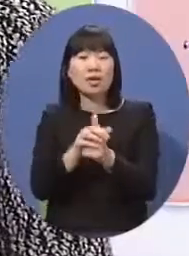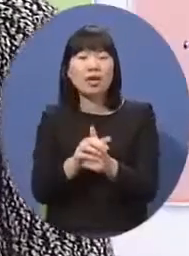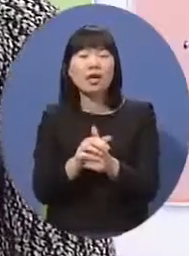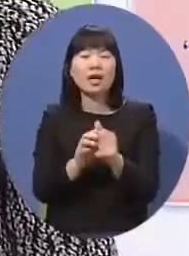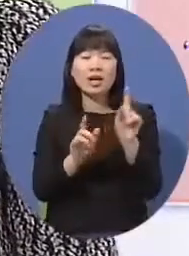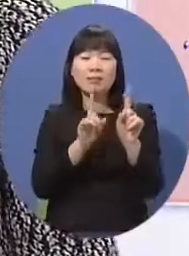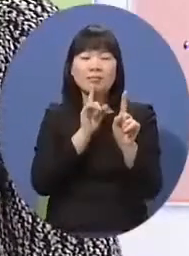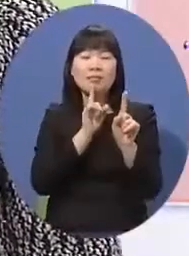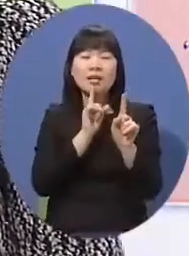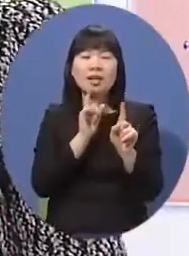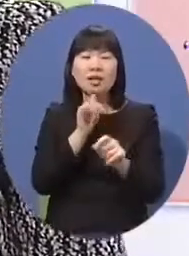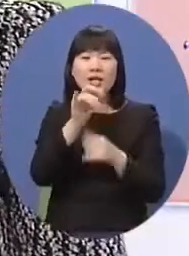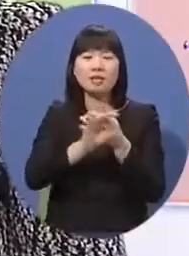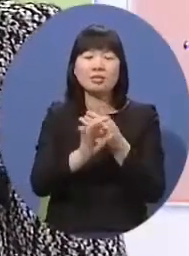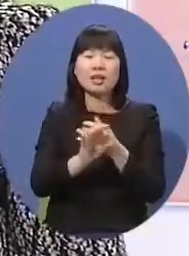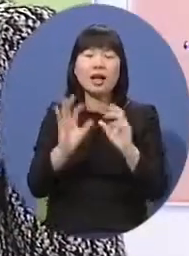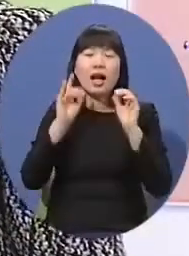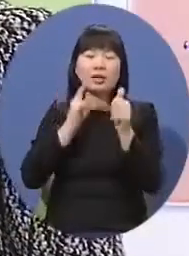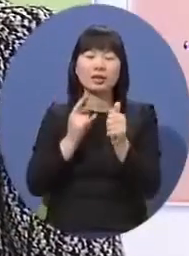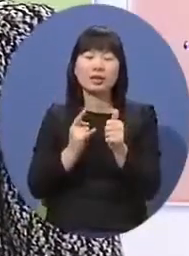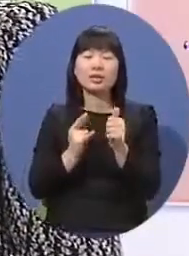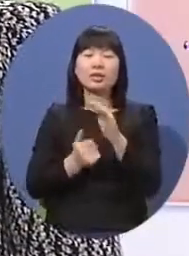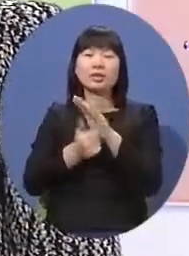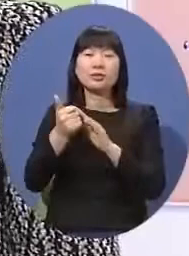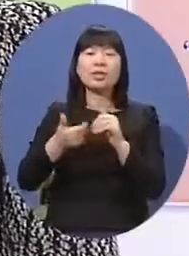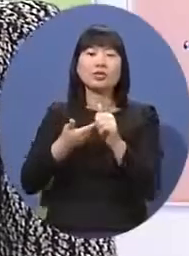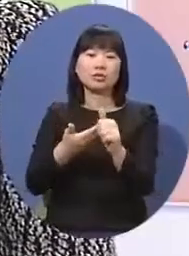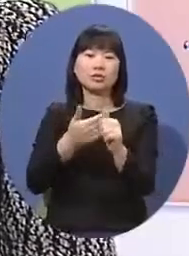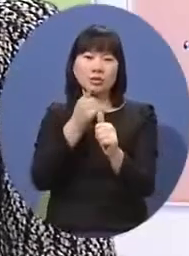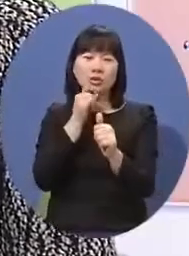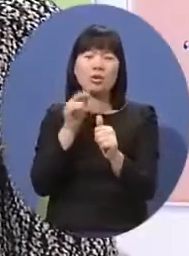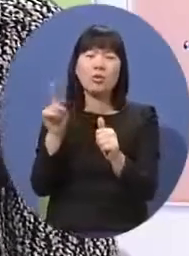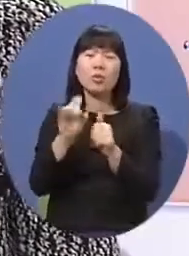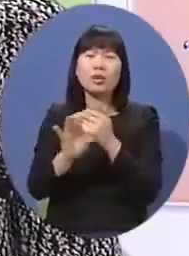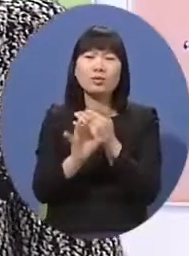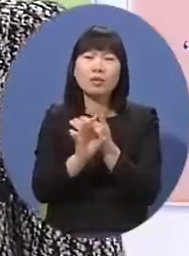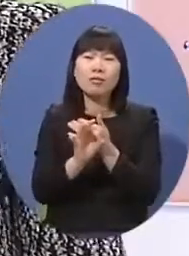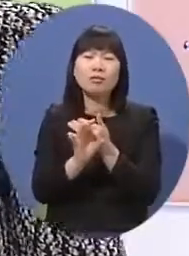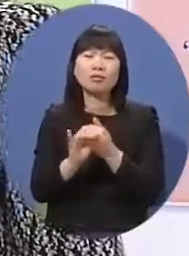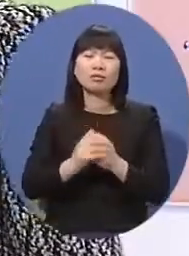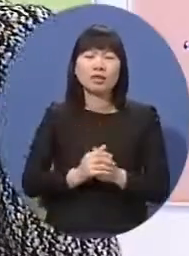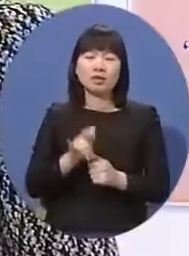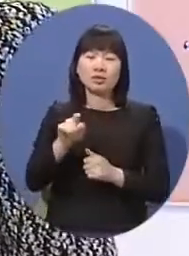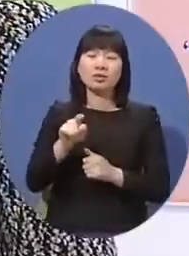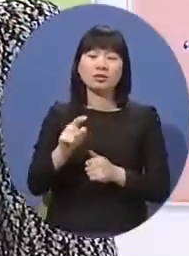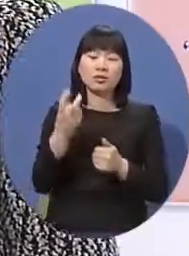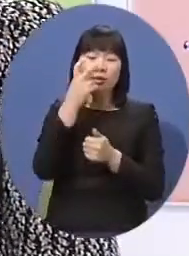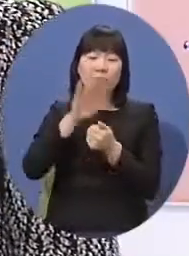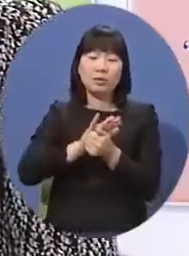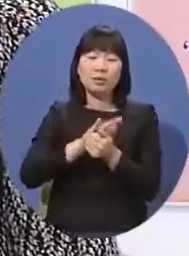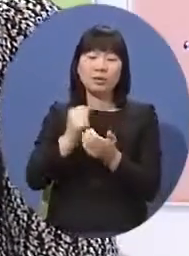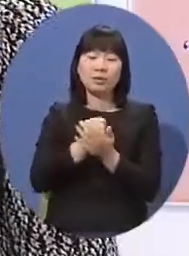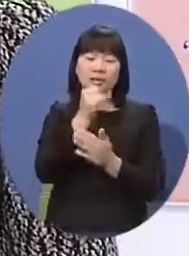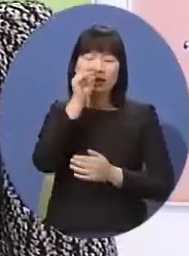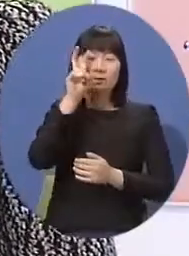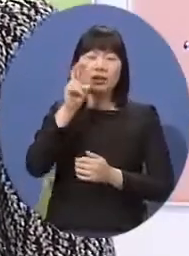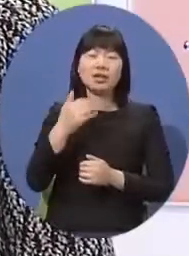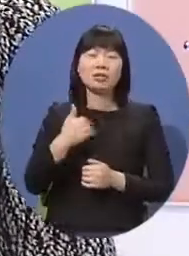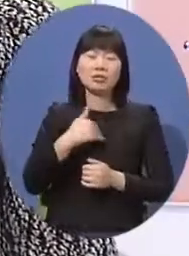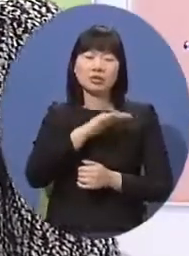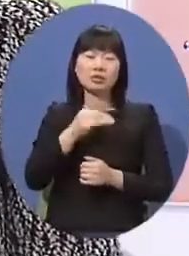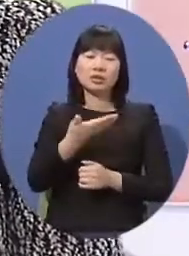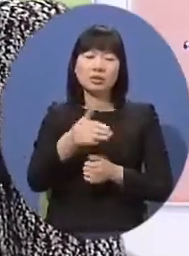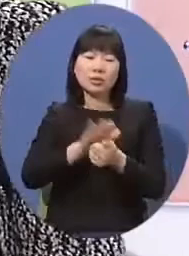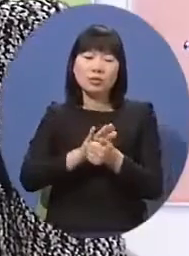한 말로 얘기를 한다면 아기에게 희망을 주는 거 그건 뭐냐? 너는 돌봄을 받을 거야. 우리는 널